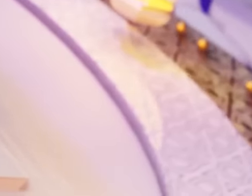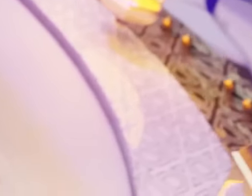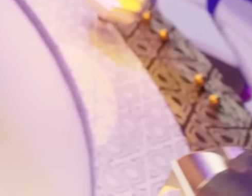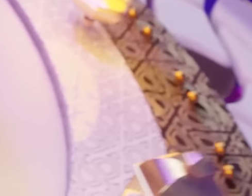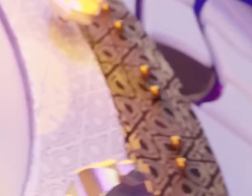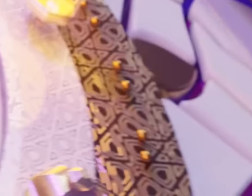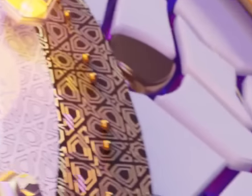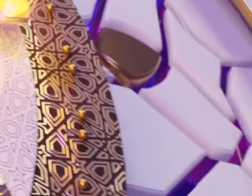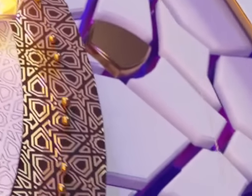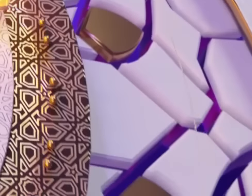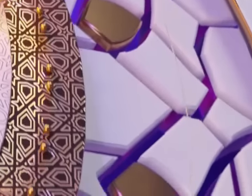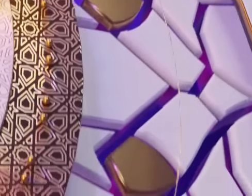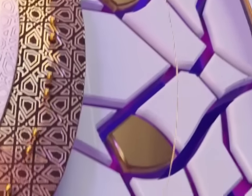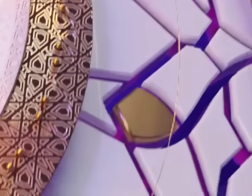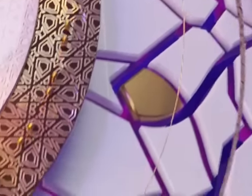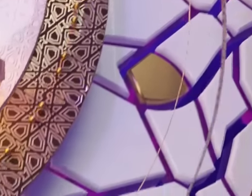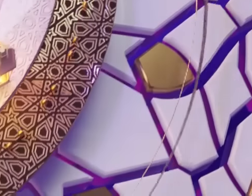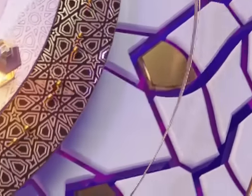Rabbal